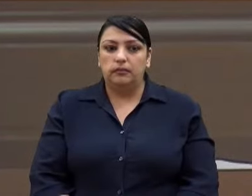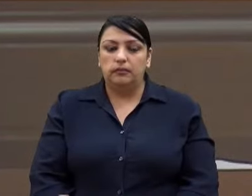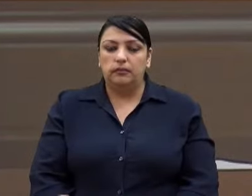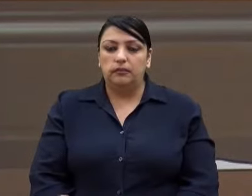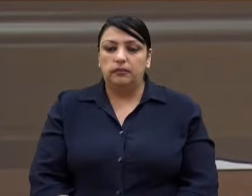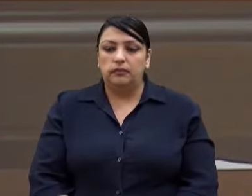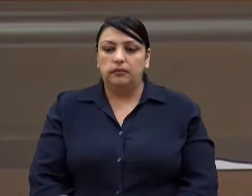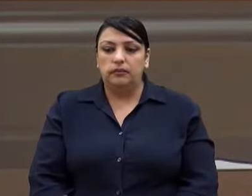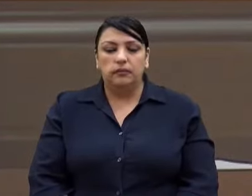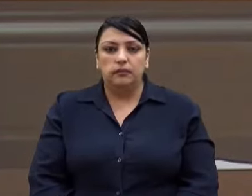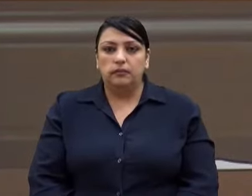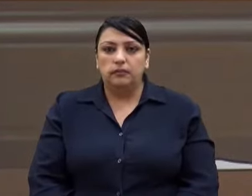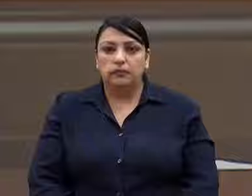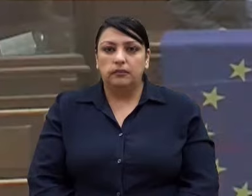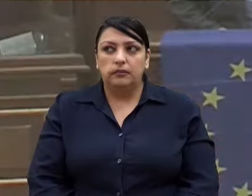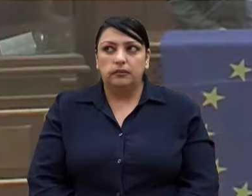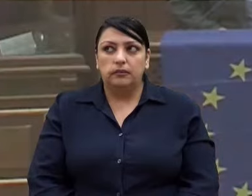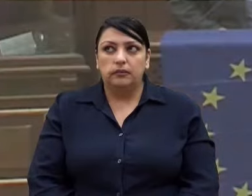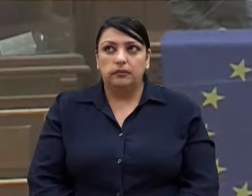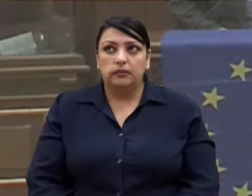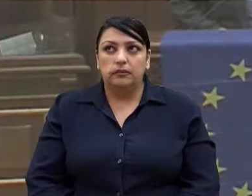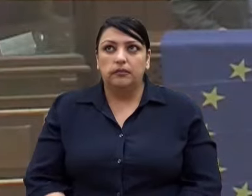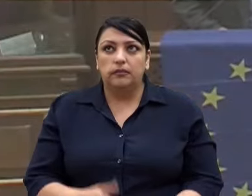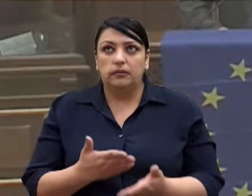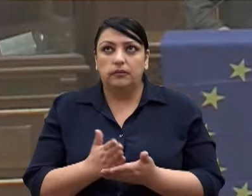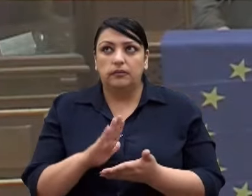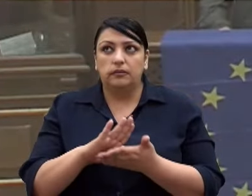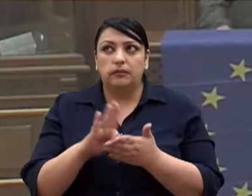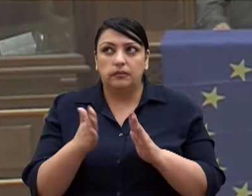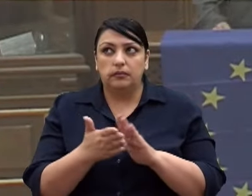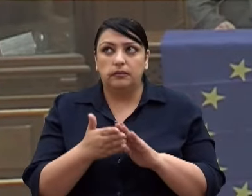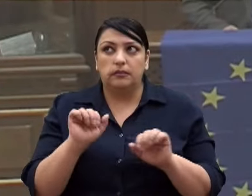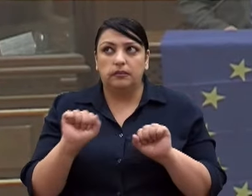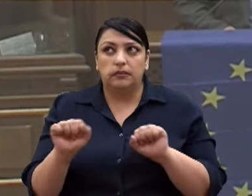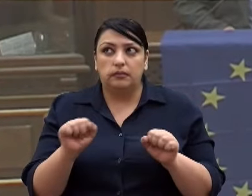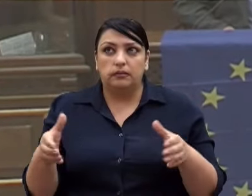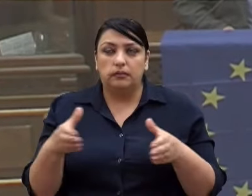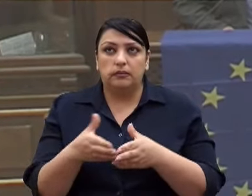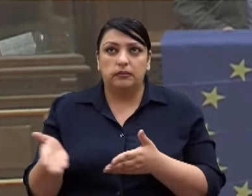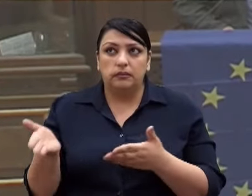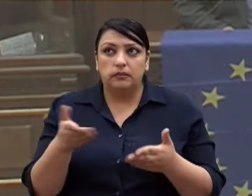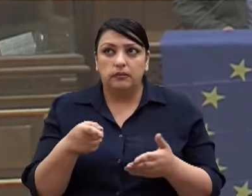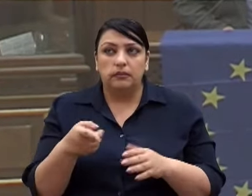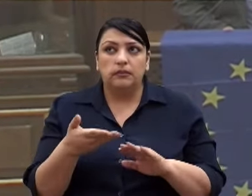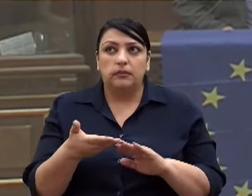ձեր